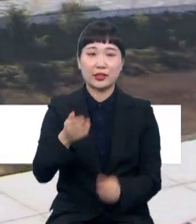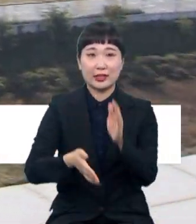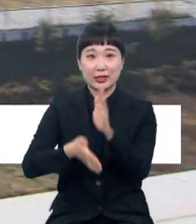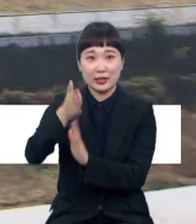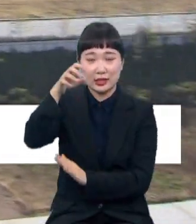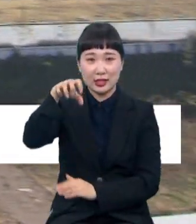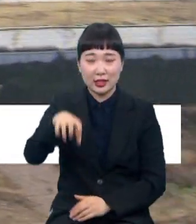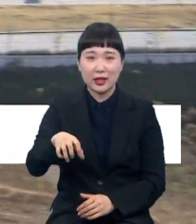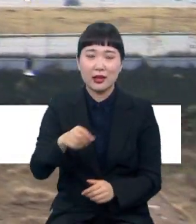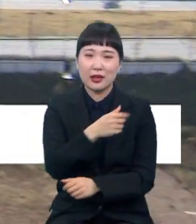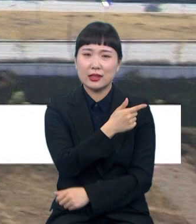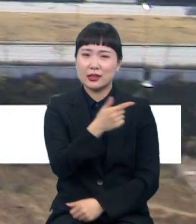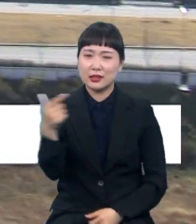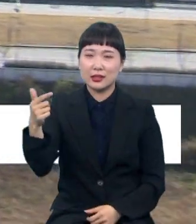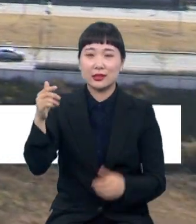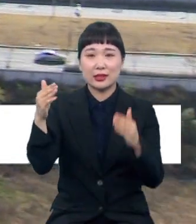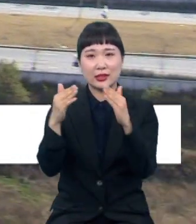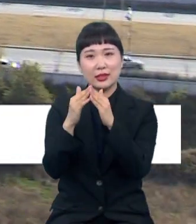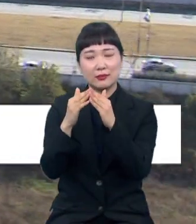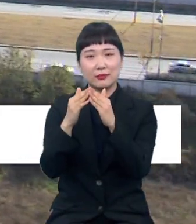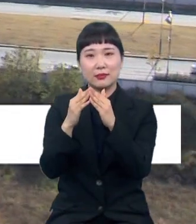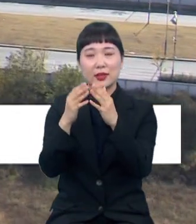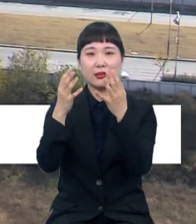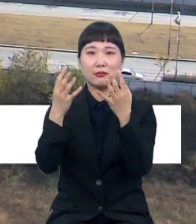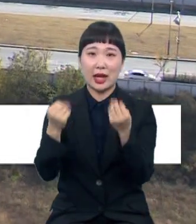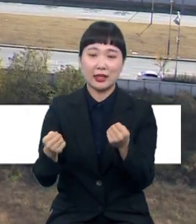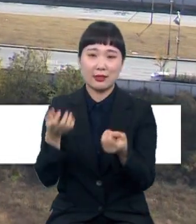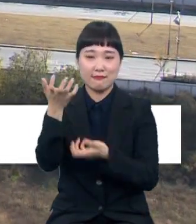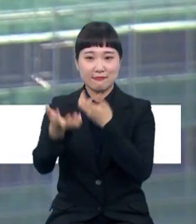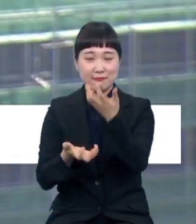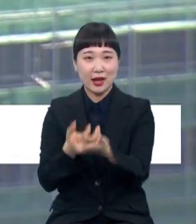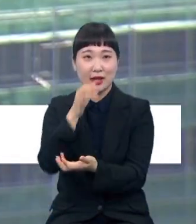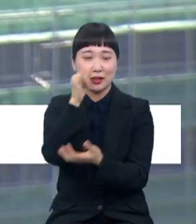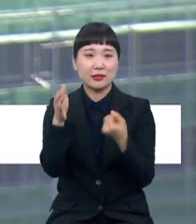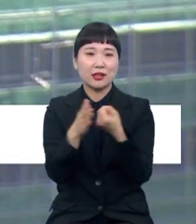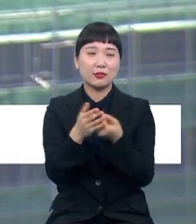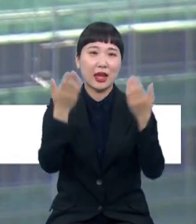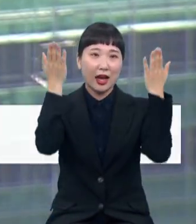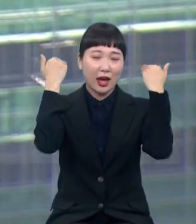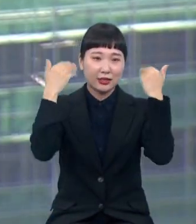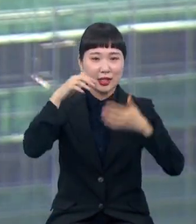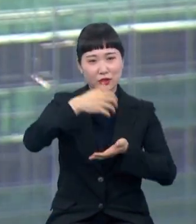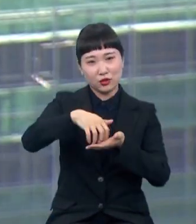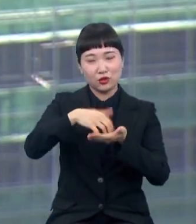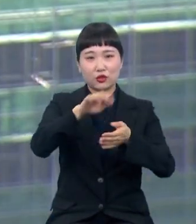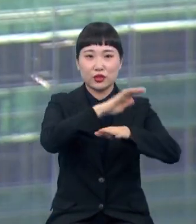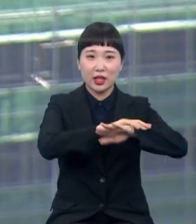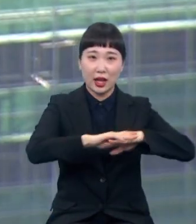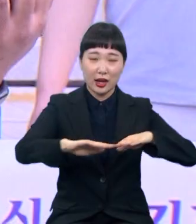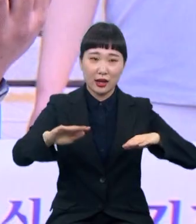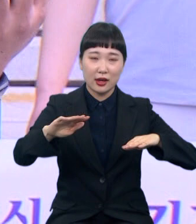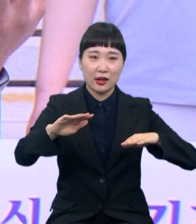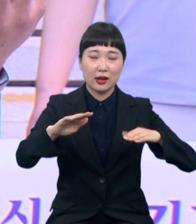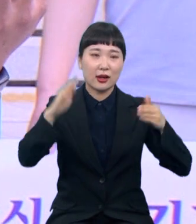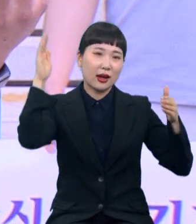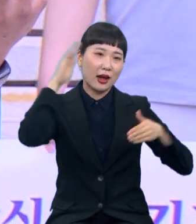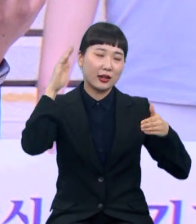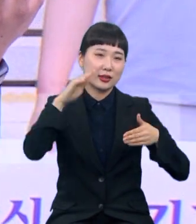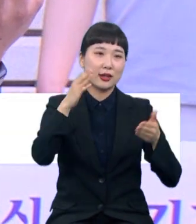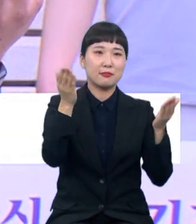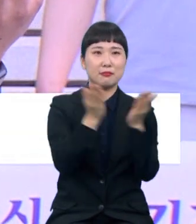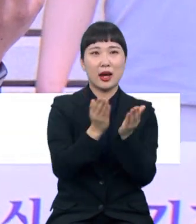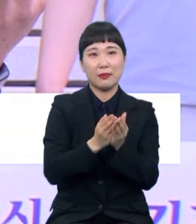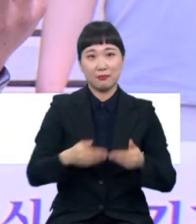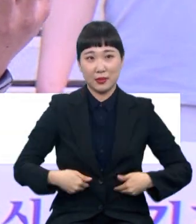주거용 오피스텔이 들어설 예정이기 때문에 학생 수요에 맞는 학교 용지가 필요하다는 주장입니다.